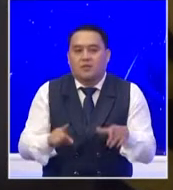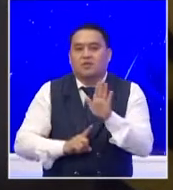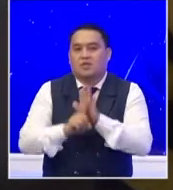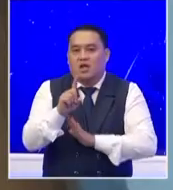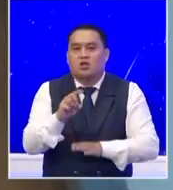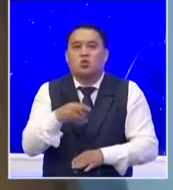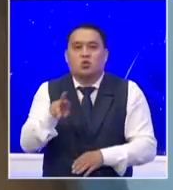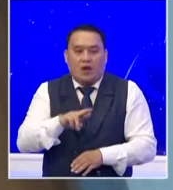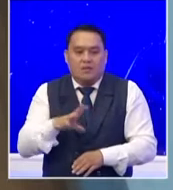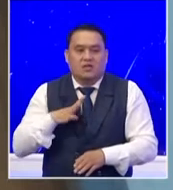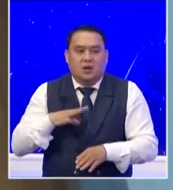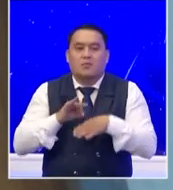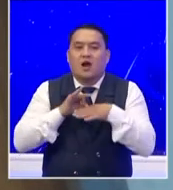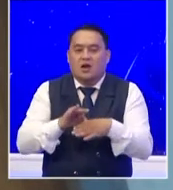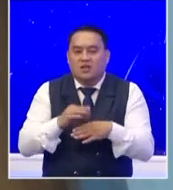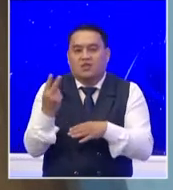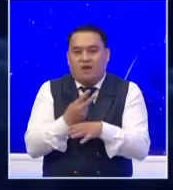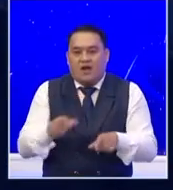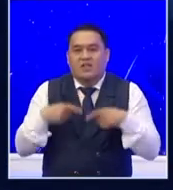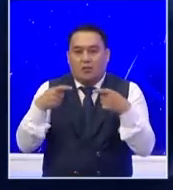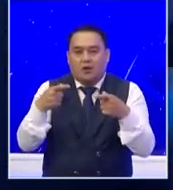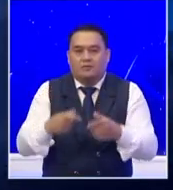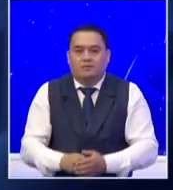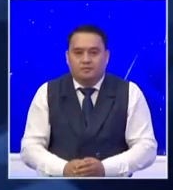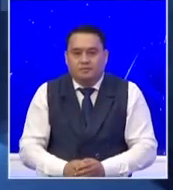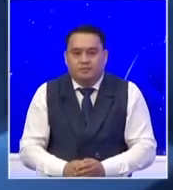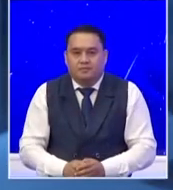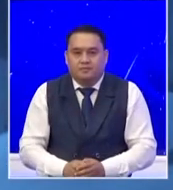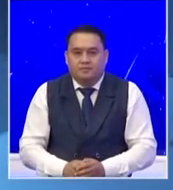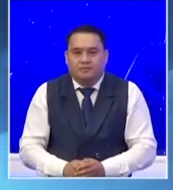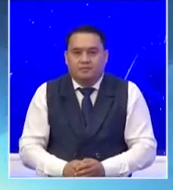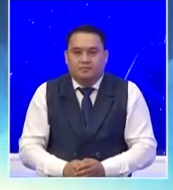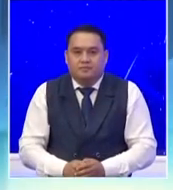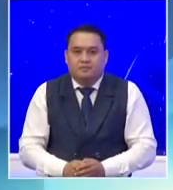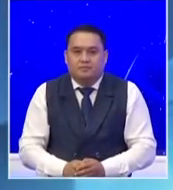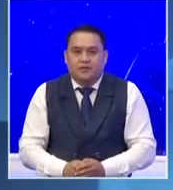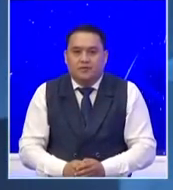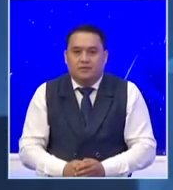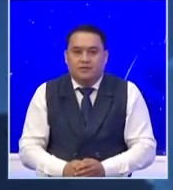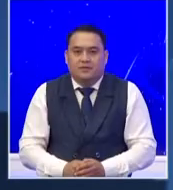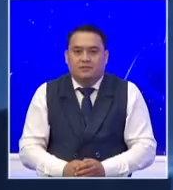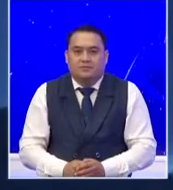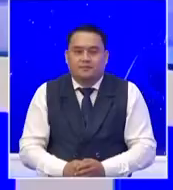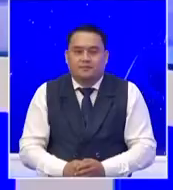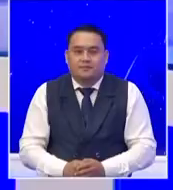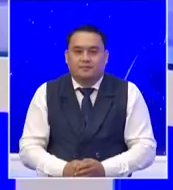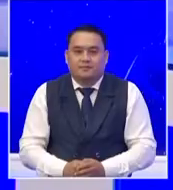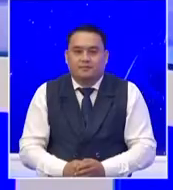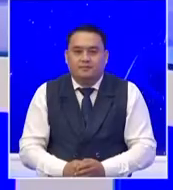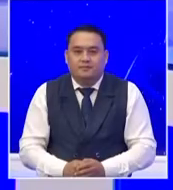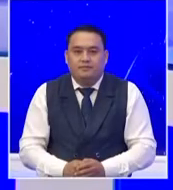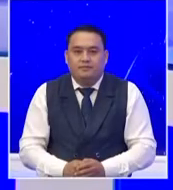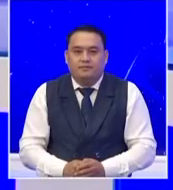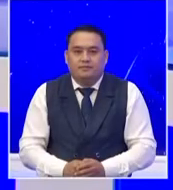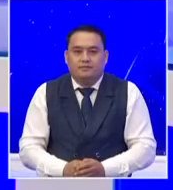они в начале июня и будут проходить в 2 этапа. Ануар Амангельдинов, Асет Дюсенбек, телеканал ЖТСУ.